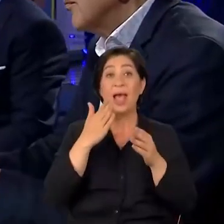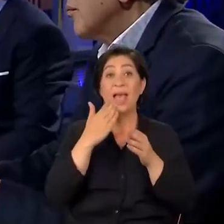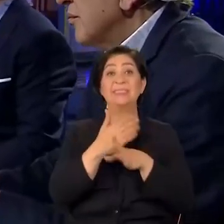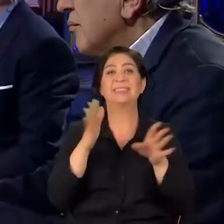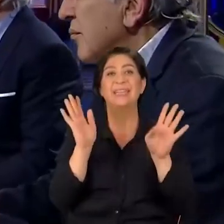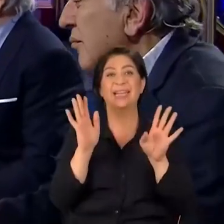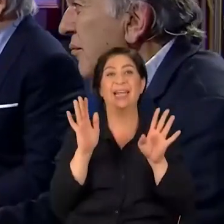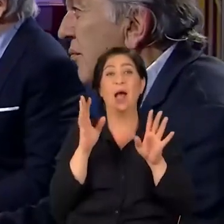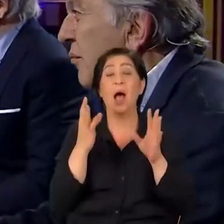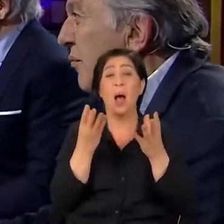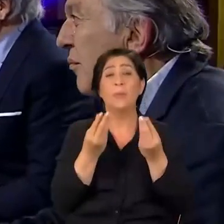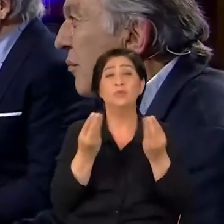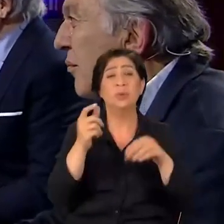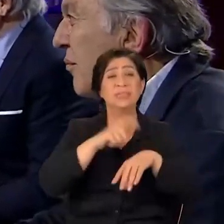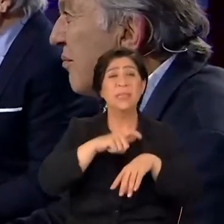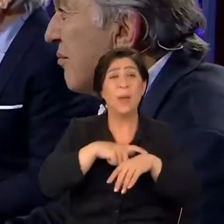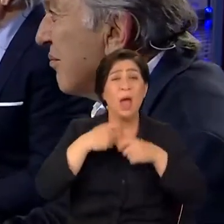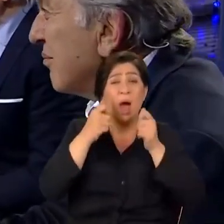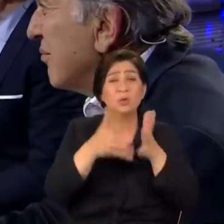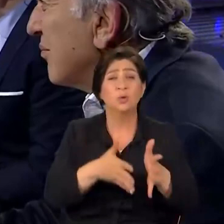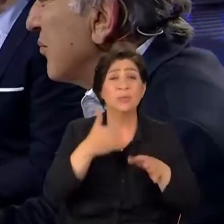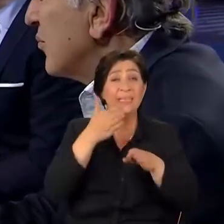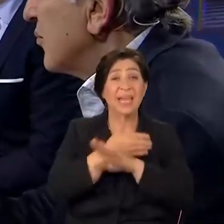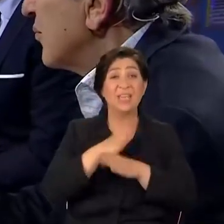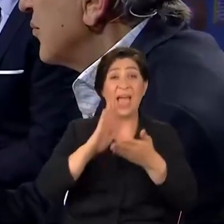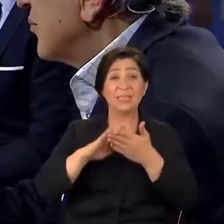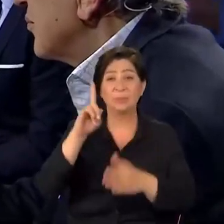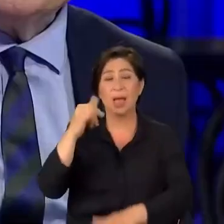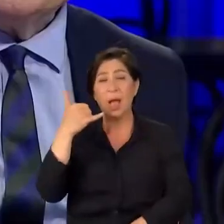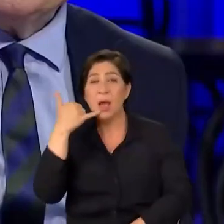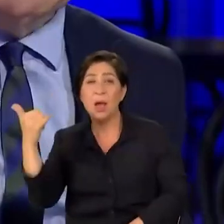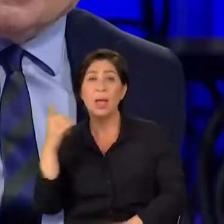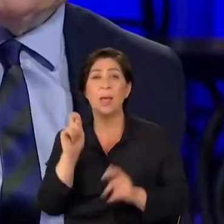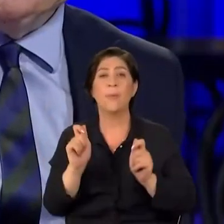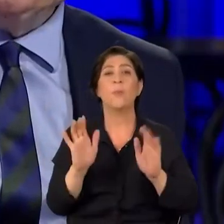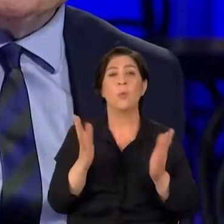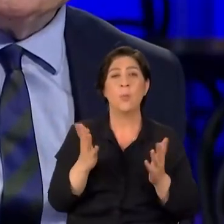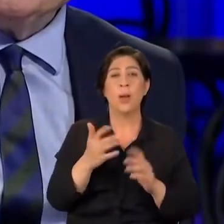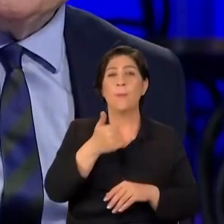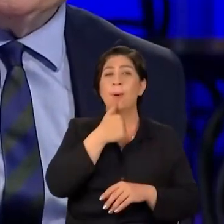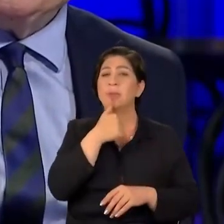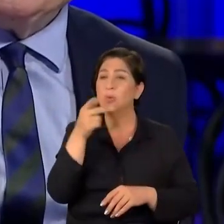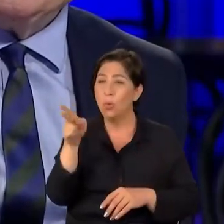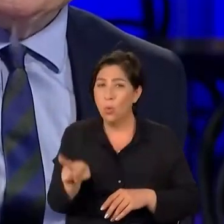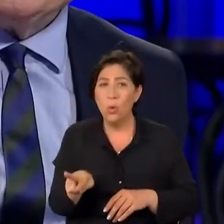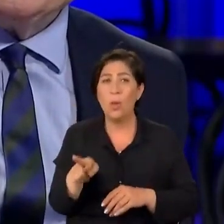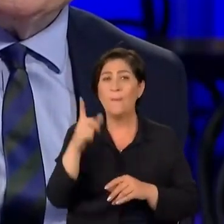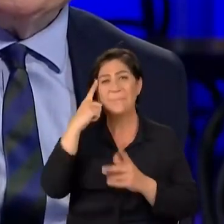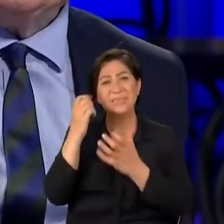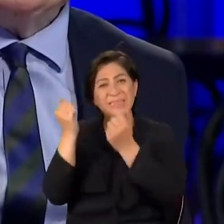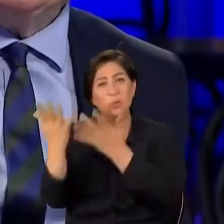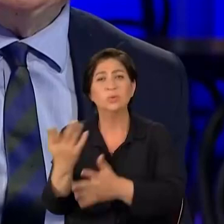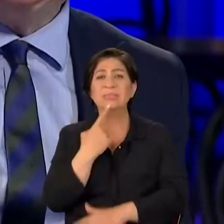Müsaade eder misiniz? Fakat o kadar zaman harcıyorum ki gerçek arkadaşıma bir telefon açamıyorum. Bir şey söyleyeyim. Babası vefat ediyor,